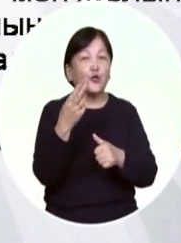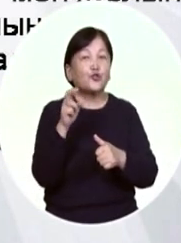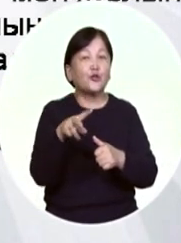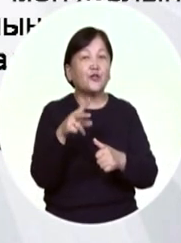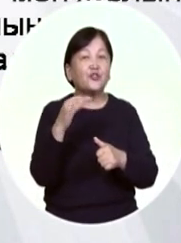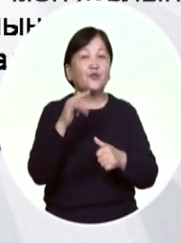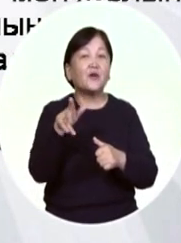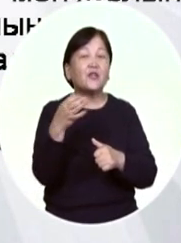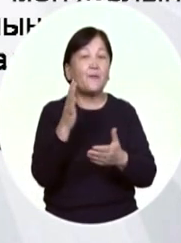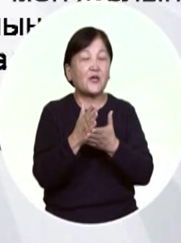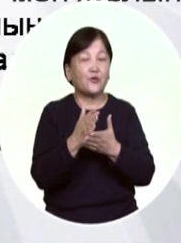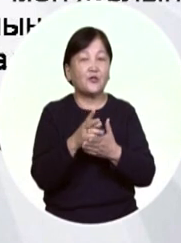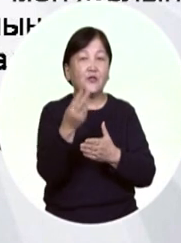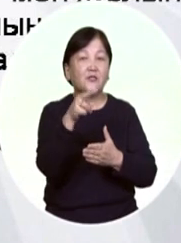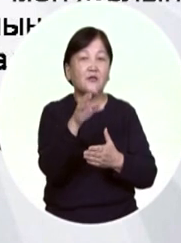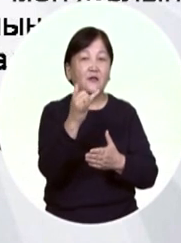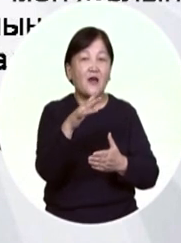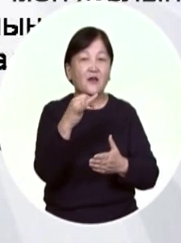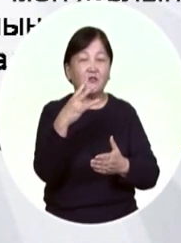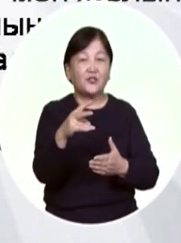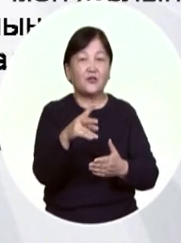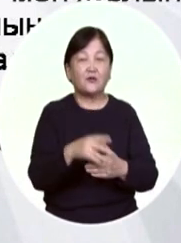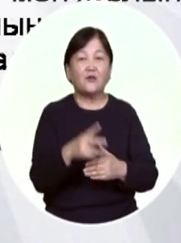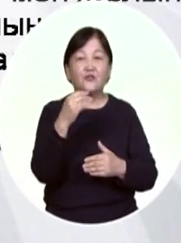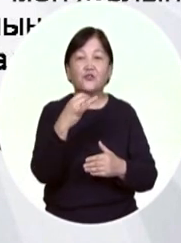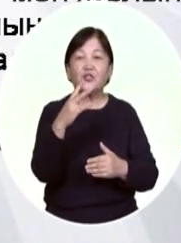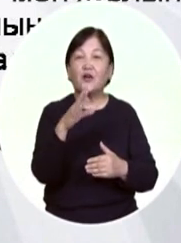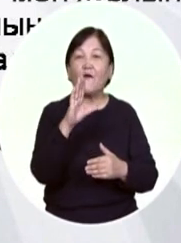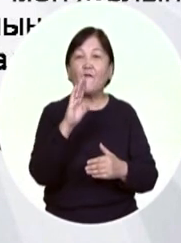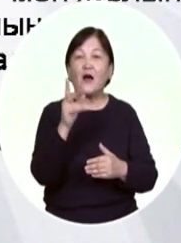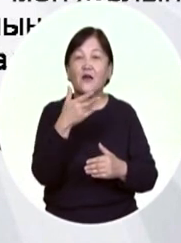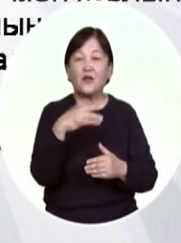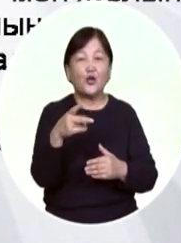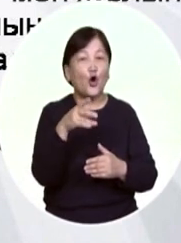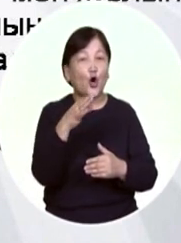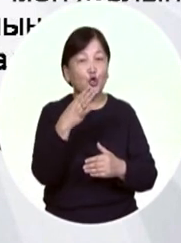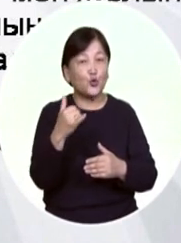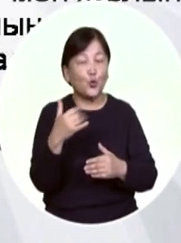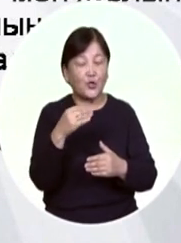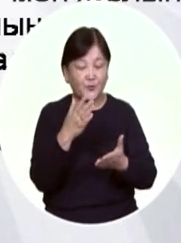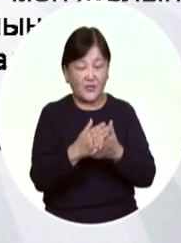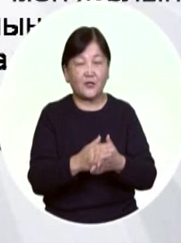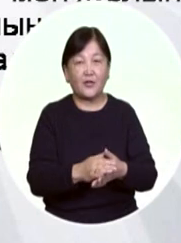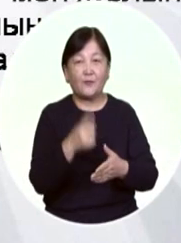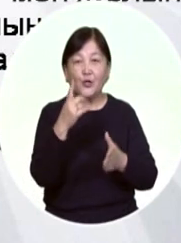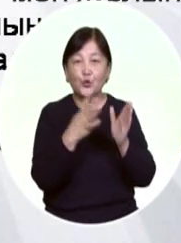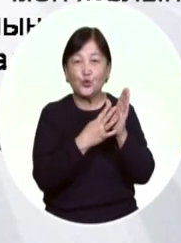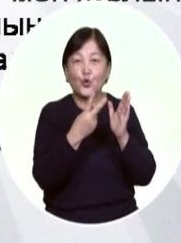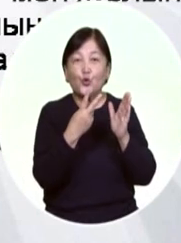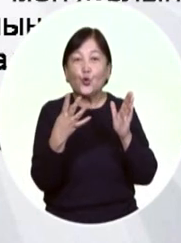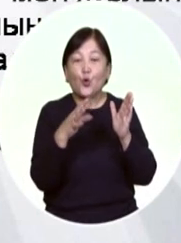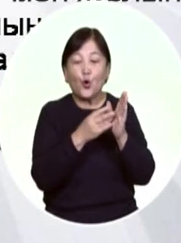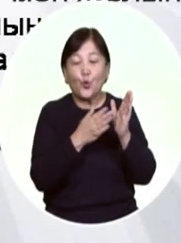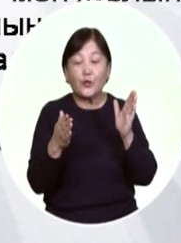бангийн хошуу байна. Энэ 1920-31 оны засаг захиргааны хуварийн өөрчлөлт хүртэл хошуу гэдэг нэр явсан.